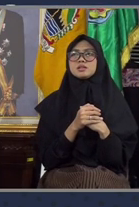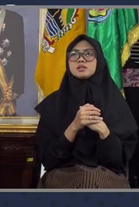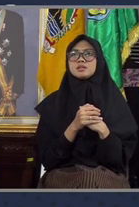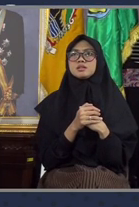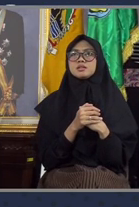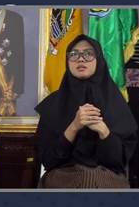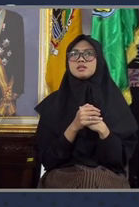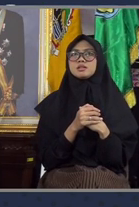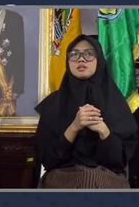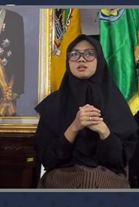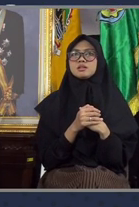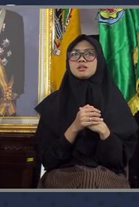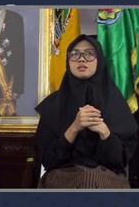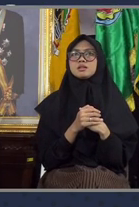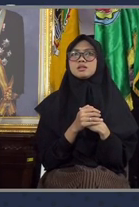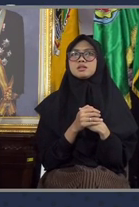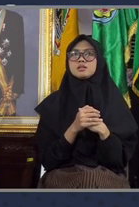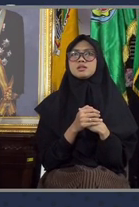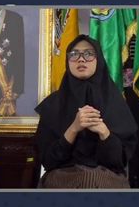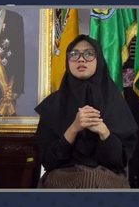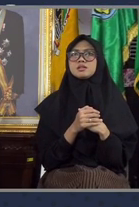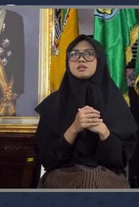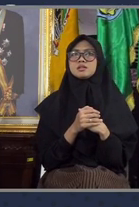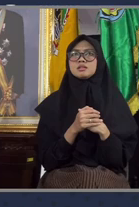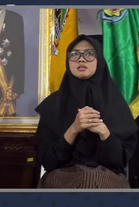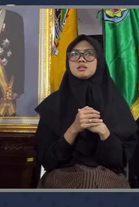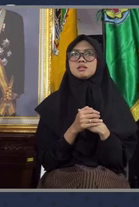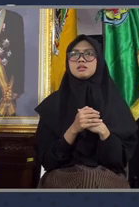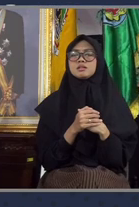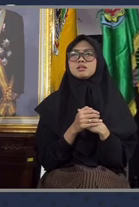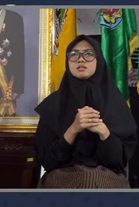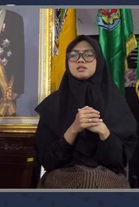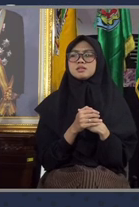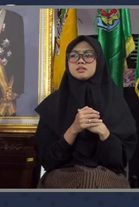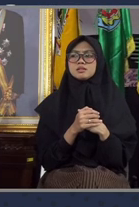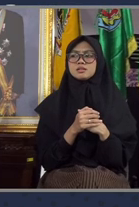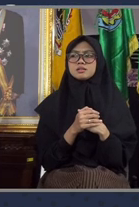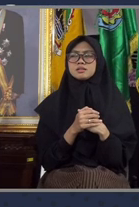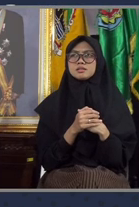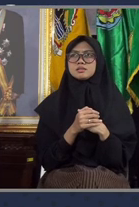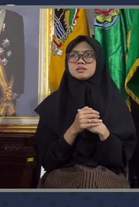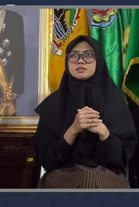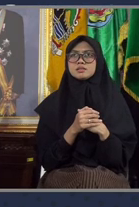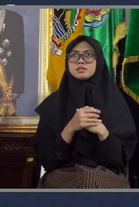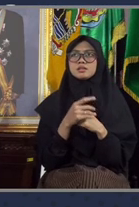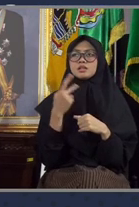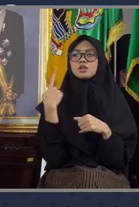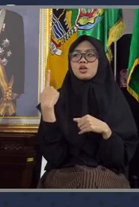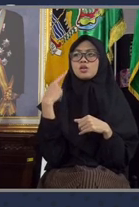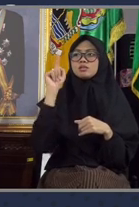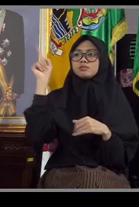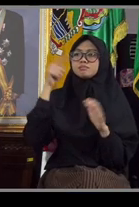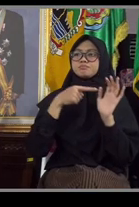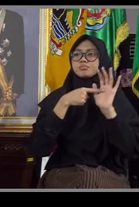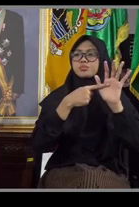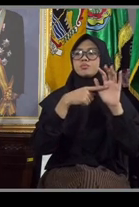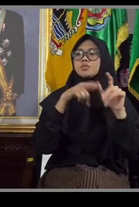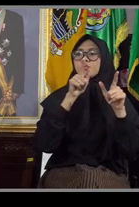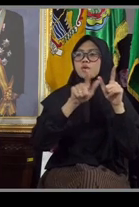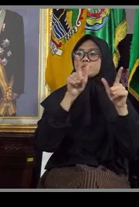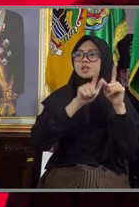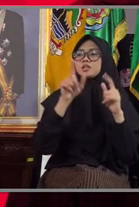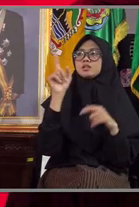lewat. Makanya tadi kita minta bagaimana cara mengadu. Mas, tampilkan kanal saya, Mas. Ada enggak?